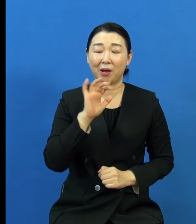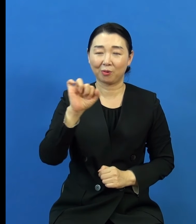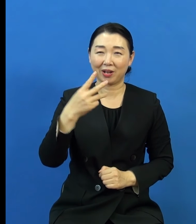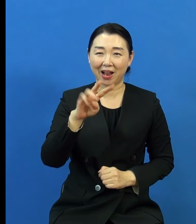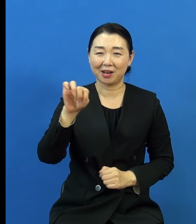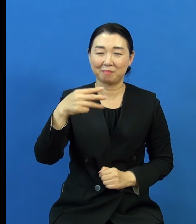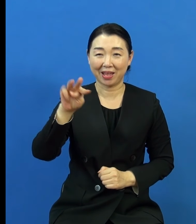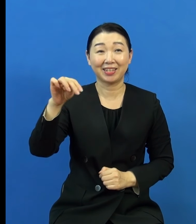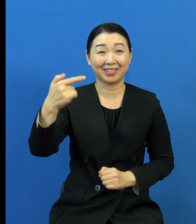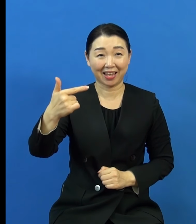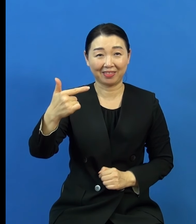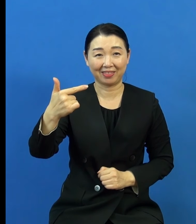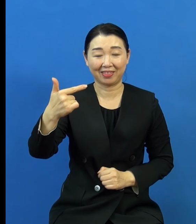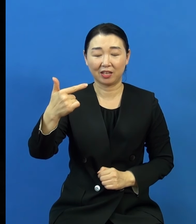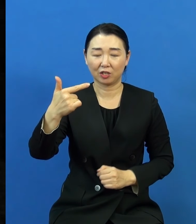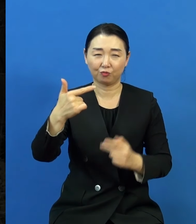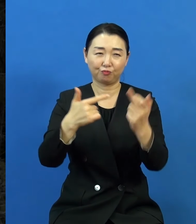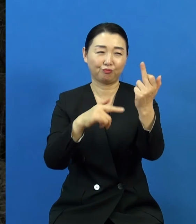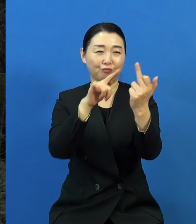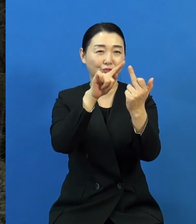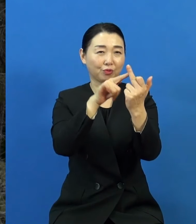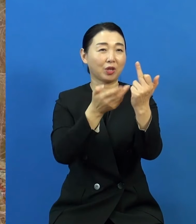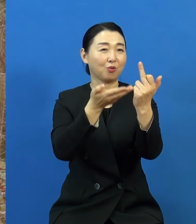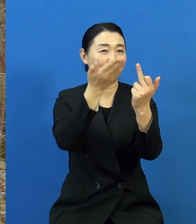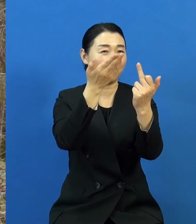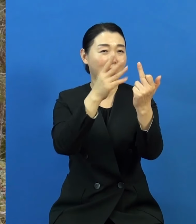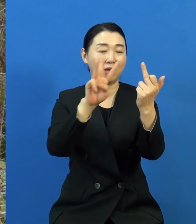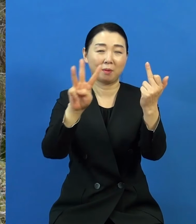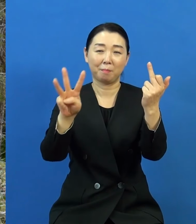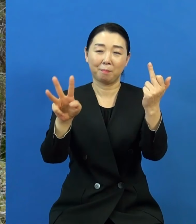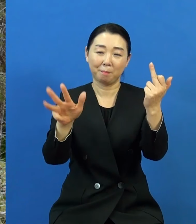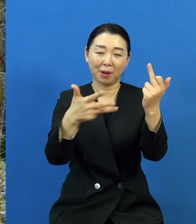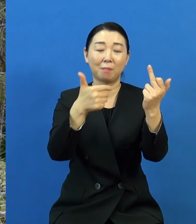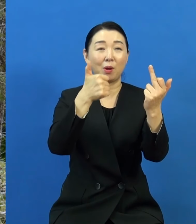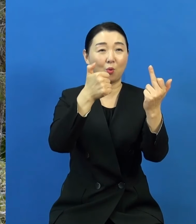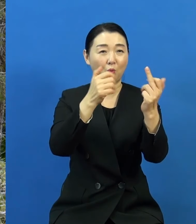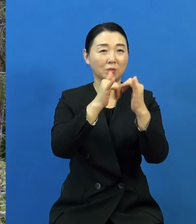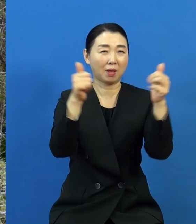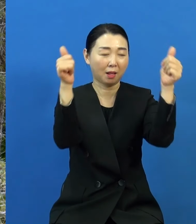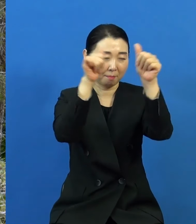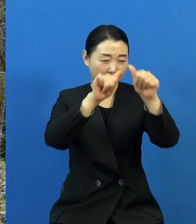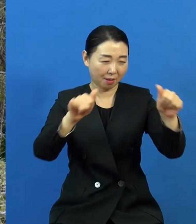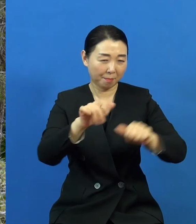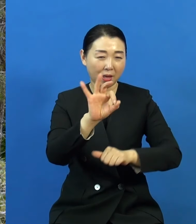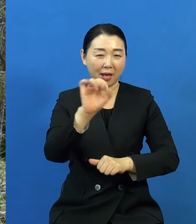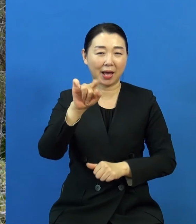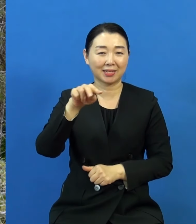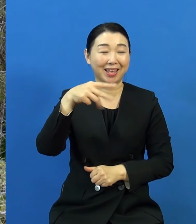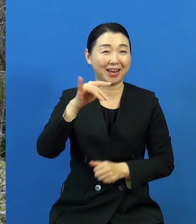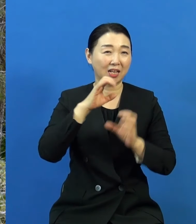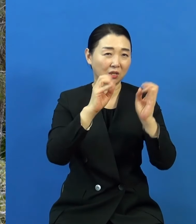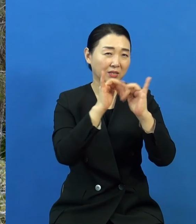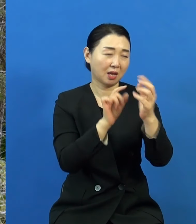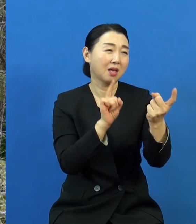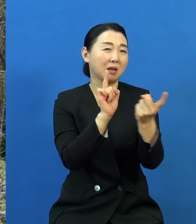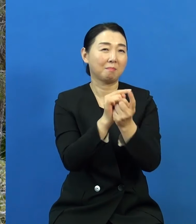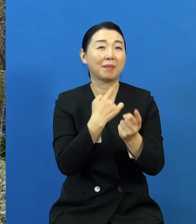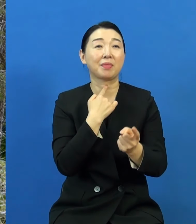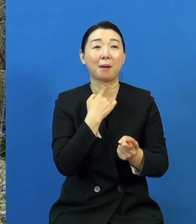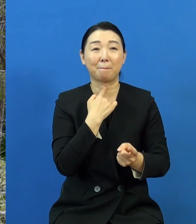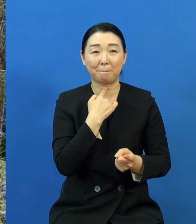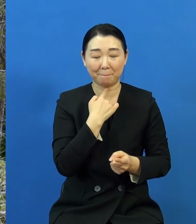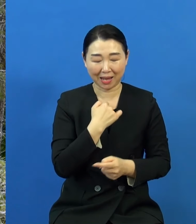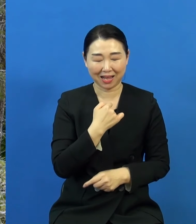갈멜산 그 꼭대기 위에 850명의 바알과 아세라 선지자와 만났던